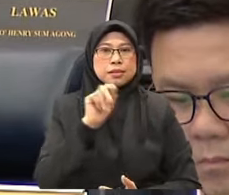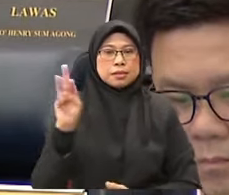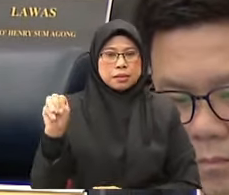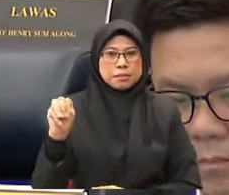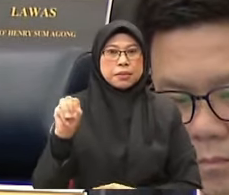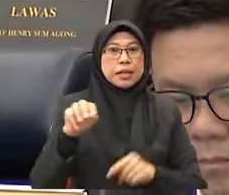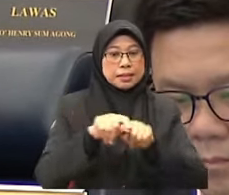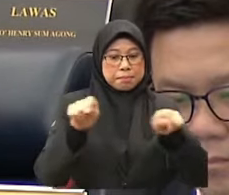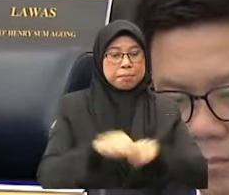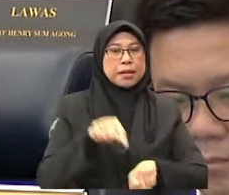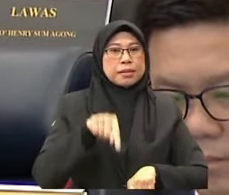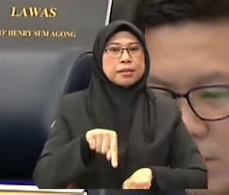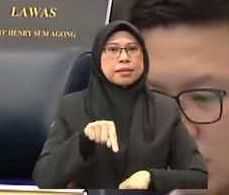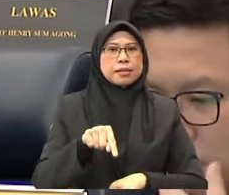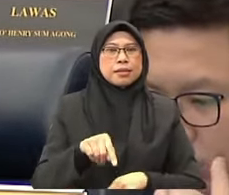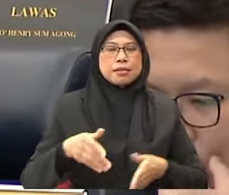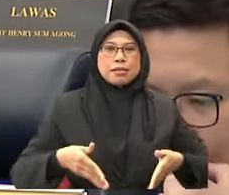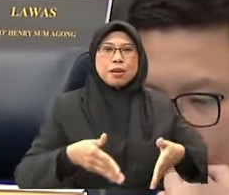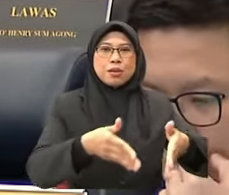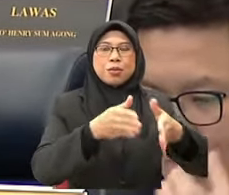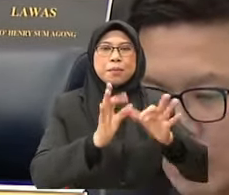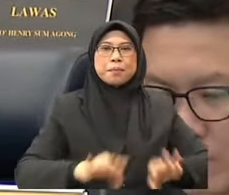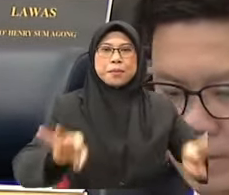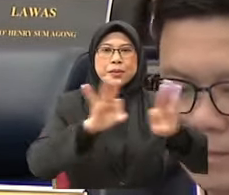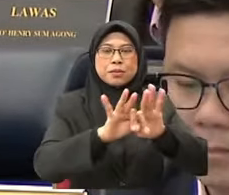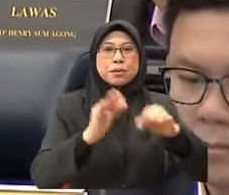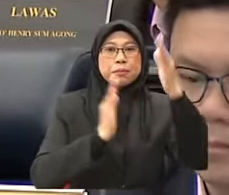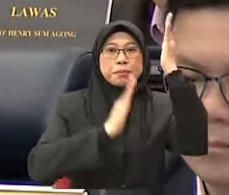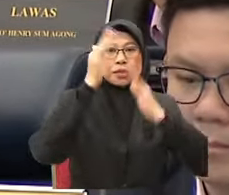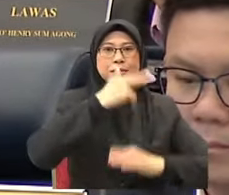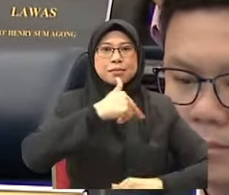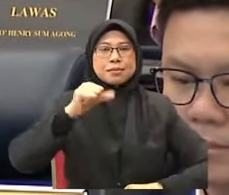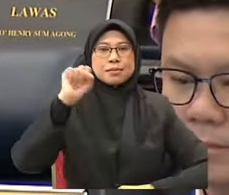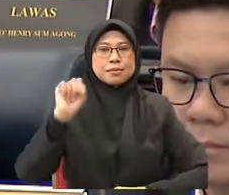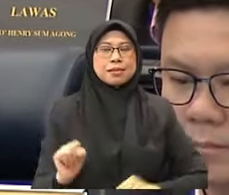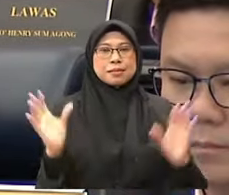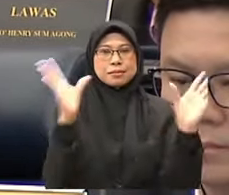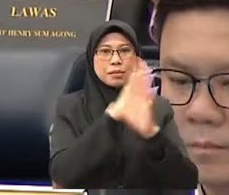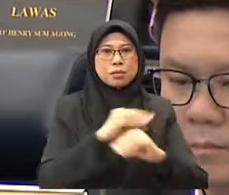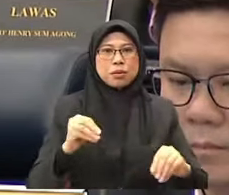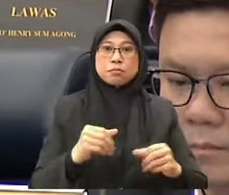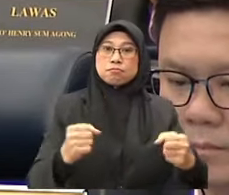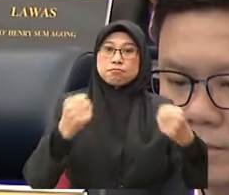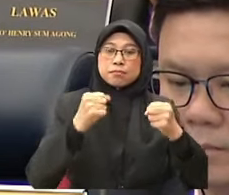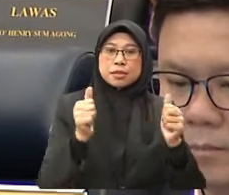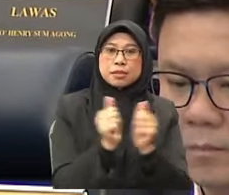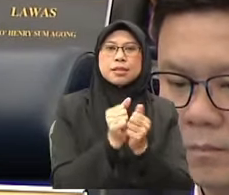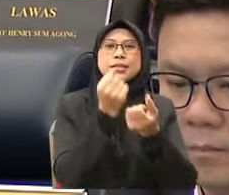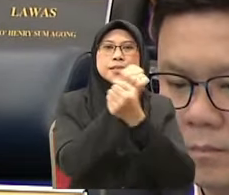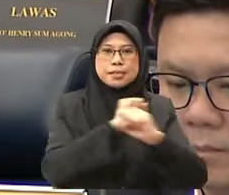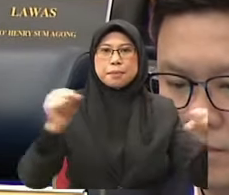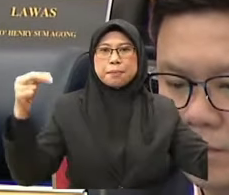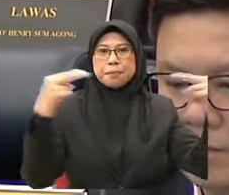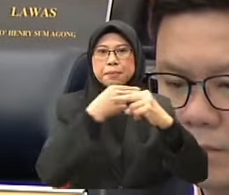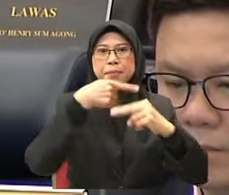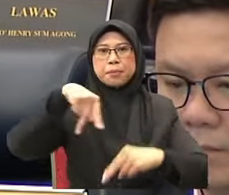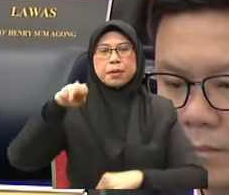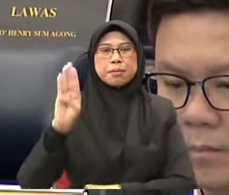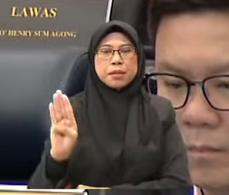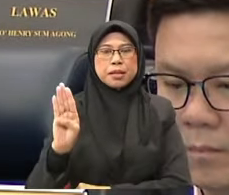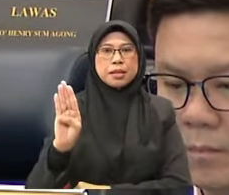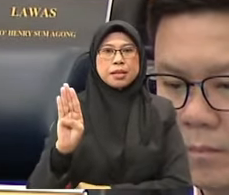Mas Gading juga merupakan salah satu laluan utama bagi Malaysia Indonesia di selatan Sarawak. Dikukuhkan lagi dengan siapnya Lebuh Raya Pen Borneo